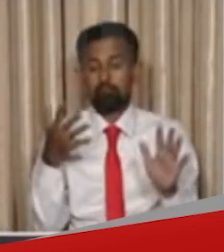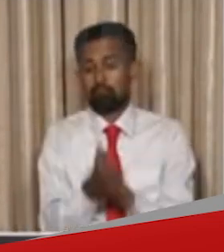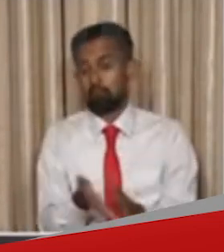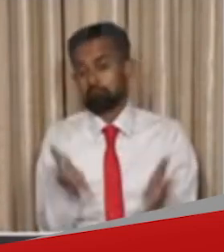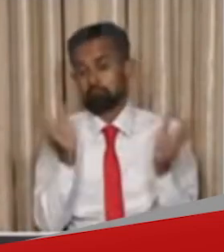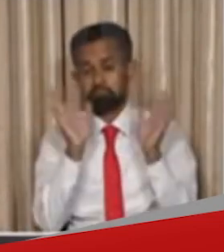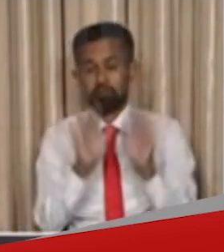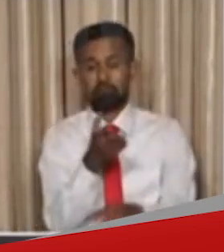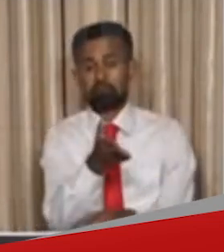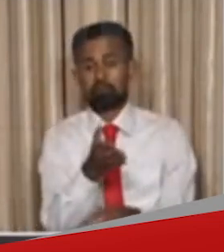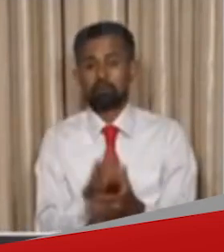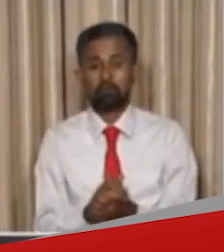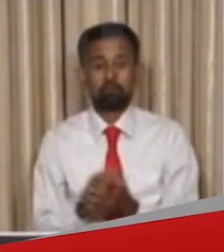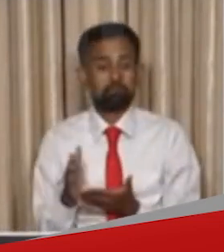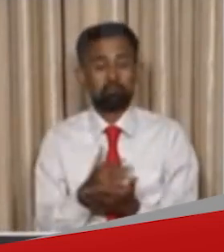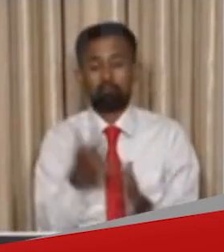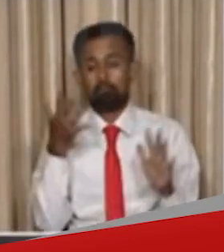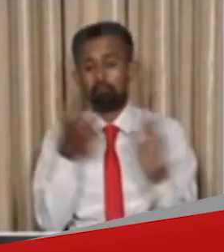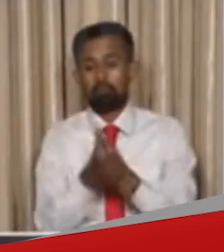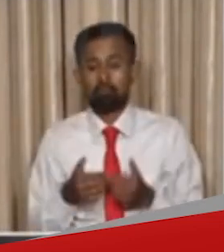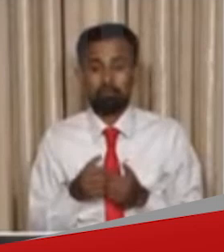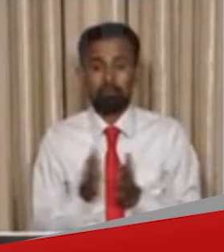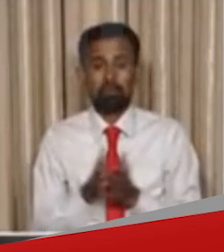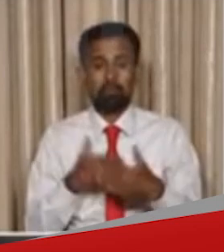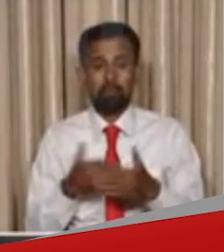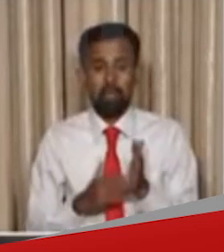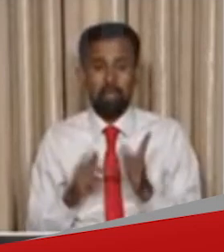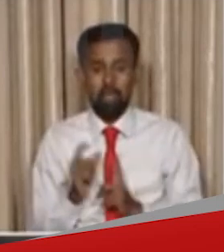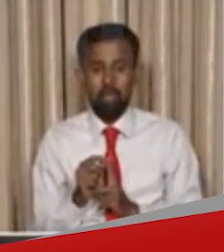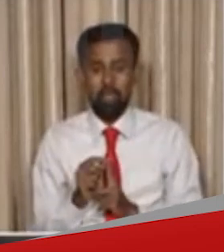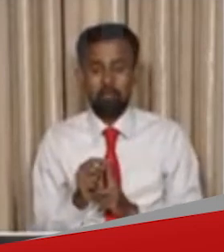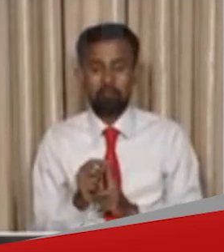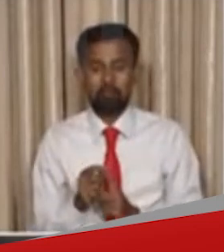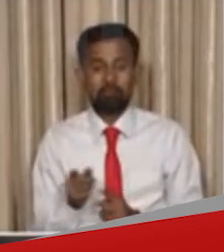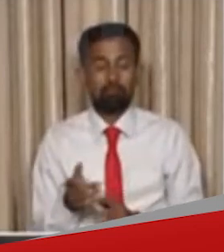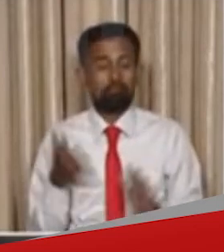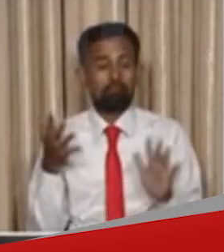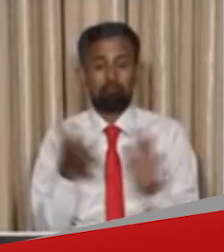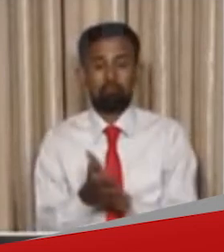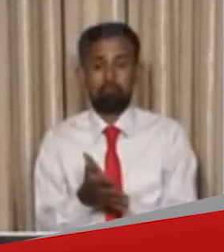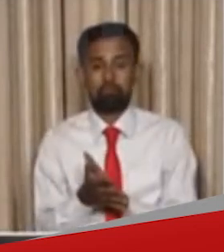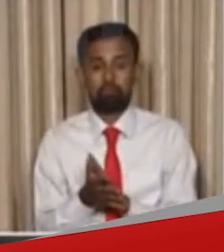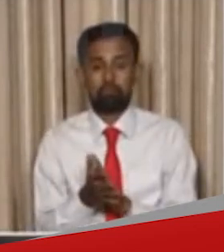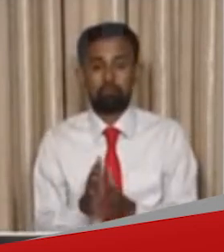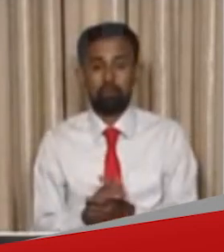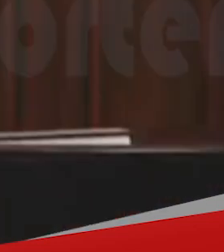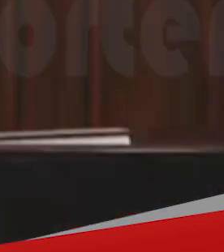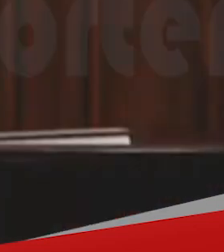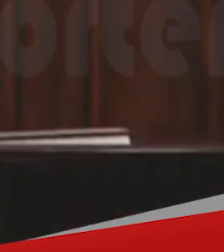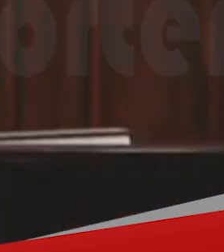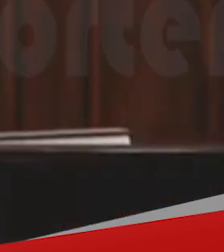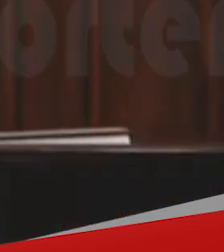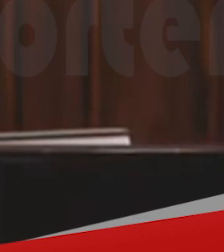ගිහින්ය. සම්පූර්ණයෙන් දූෂිත තමන්ගේ කැබිනට් ඇමතිවරයා අතිශයින් දූෂිත කාලය අවසන්